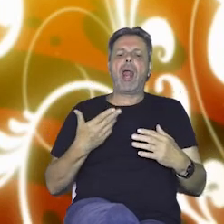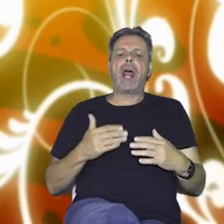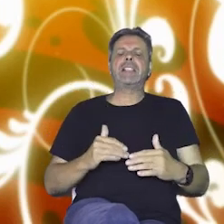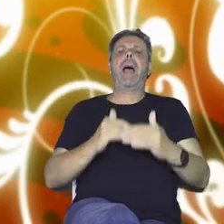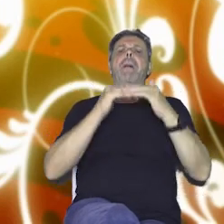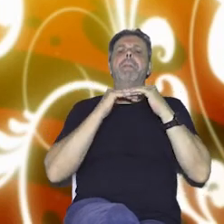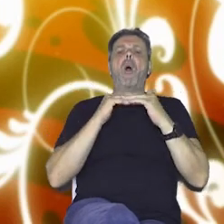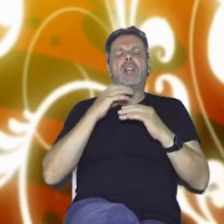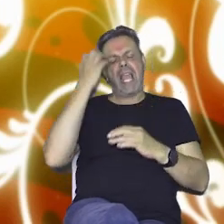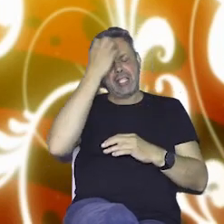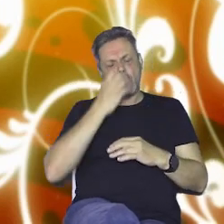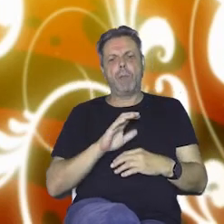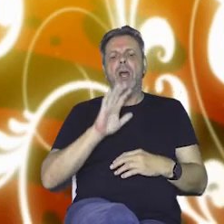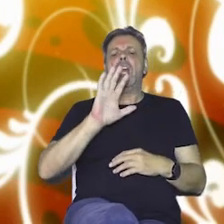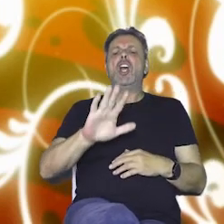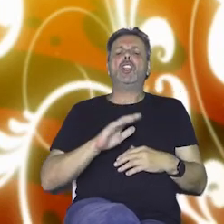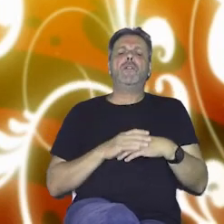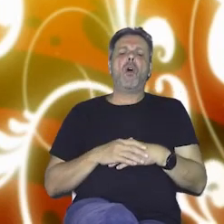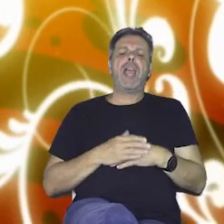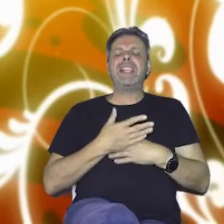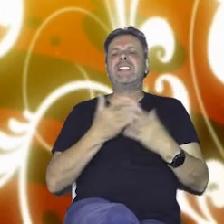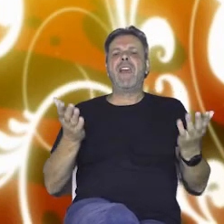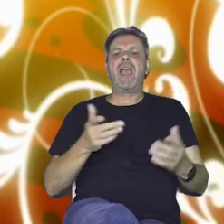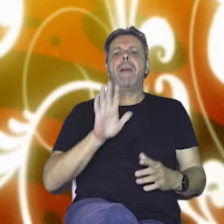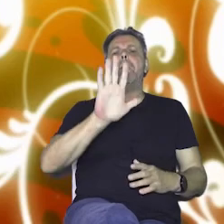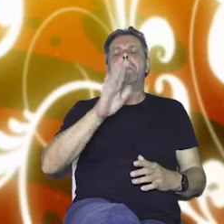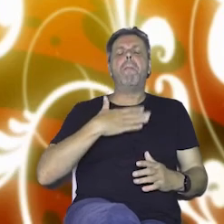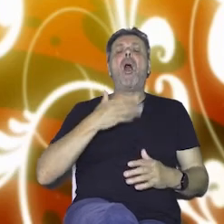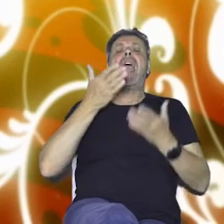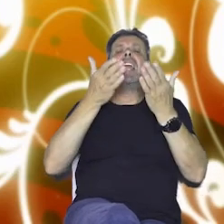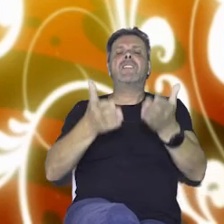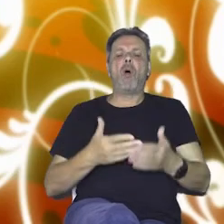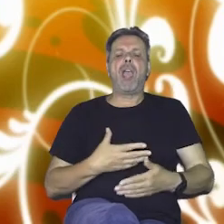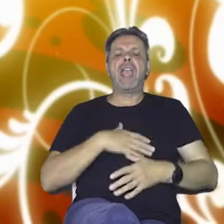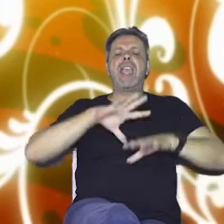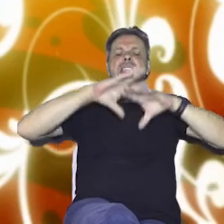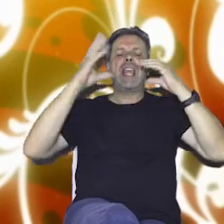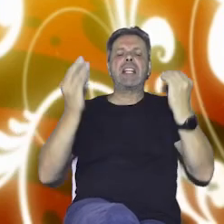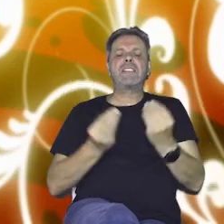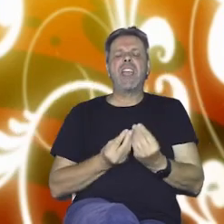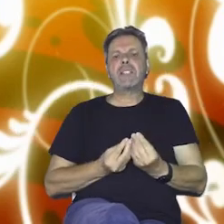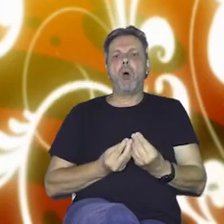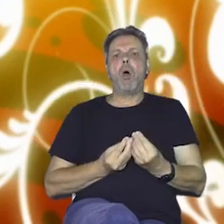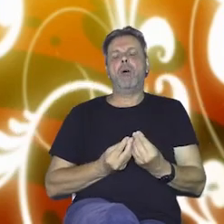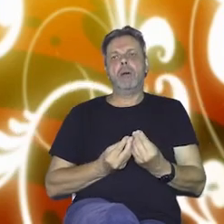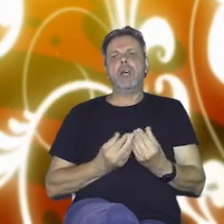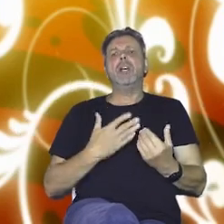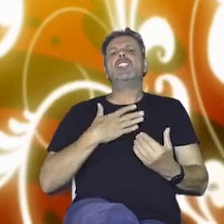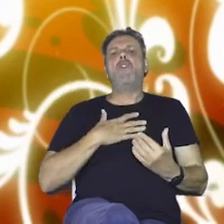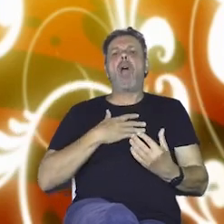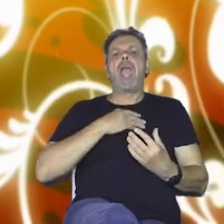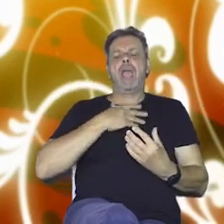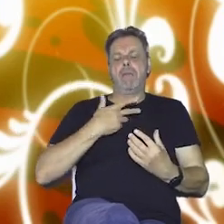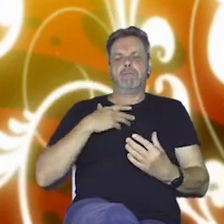snom, tvoje je sve i moje je tvoje, jer sve smo svoje međusobno